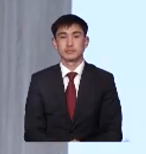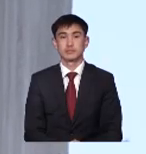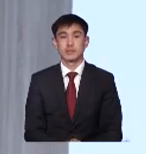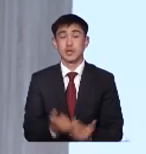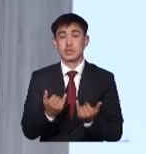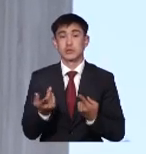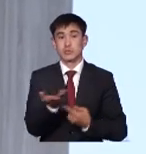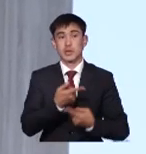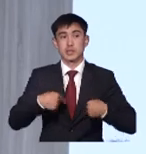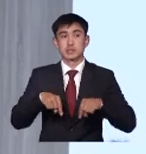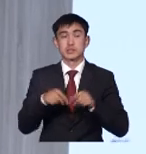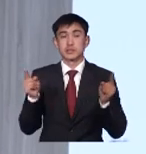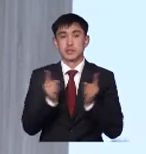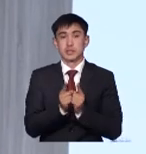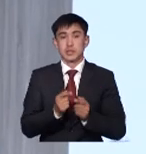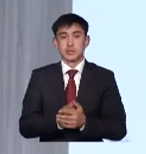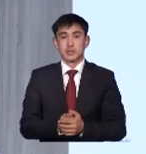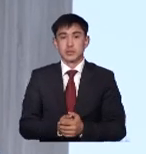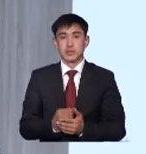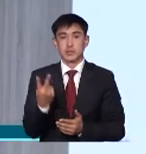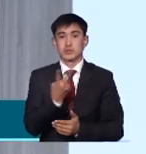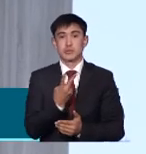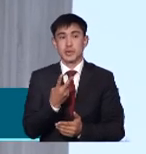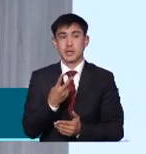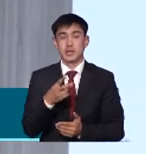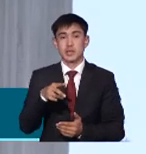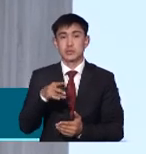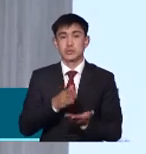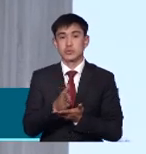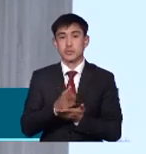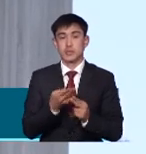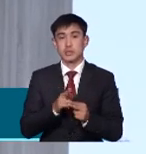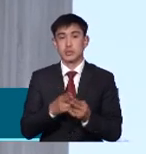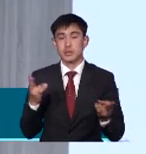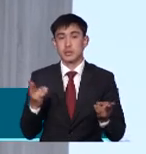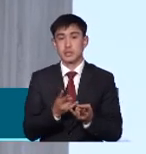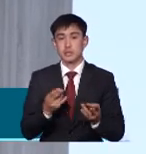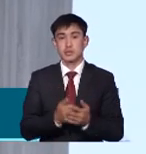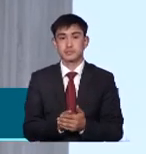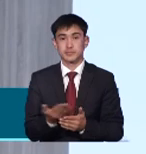Сегодня мы организовали встречу с двумя непосредственными службами, которые необходимы